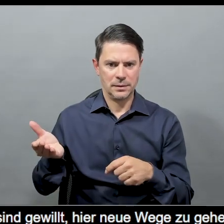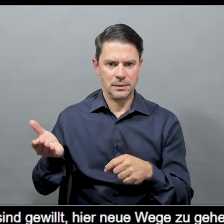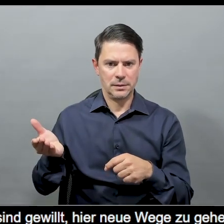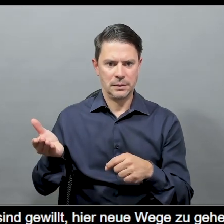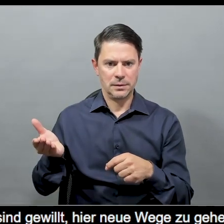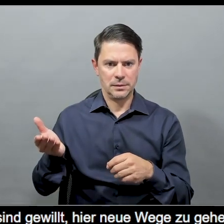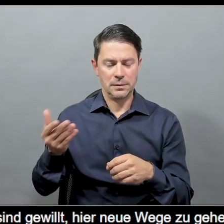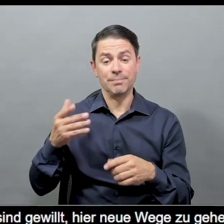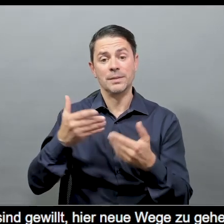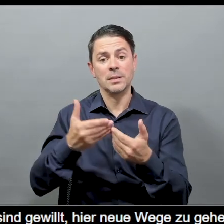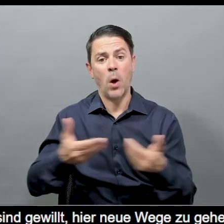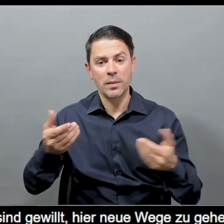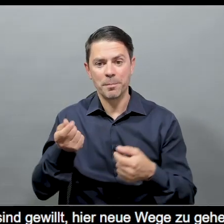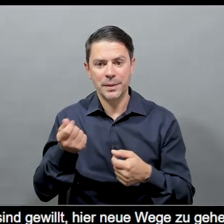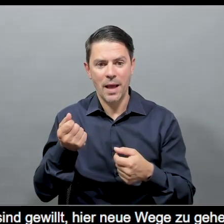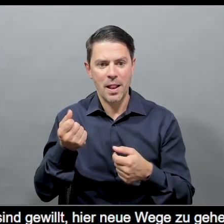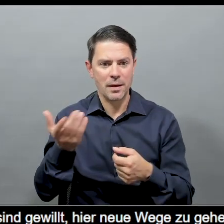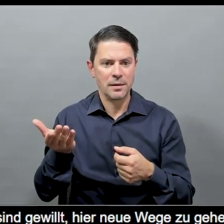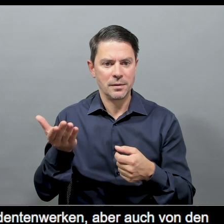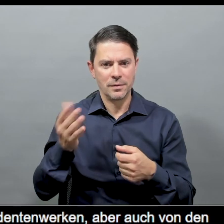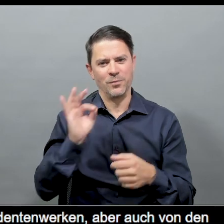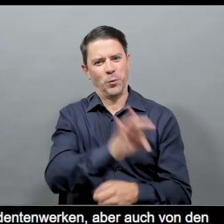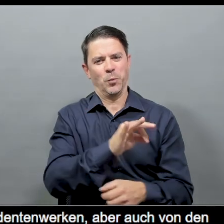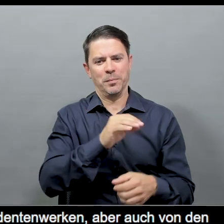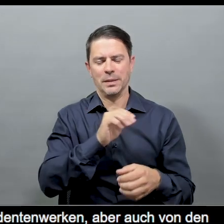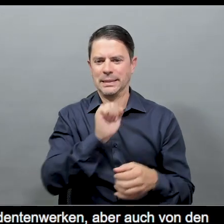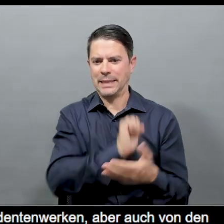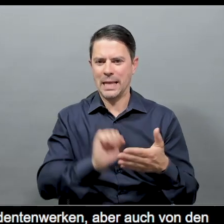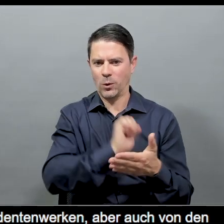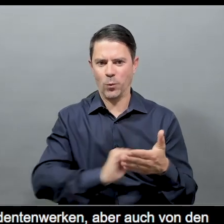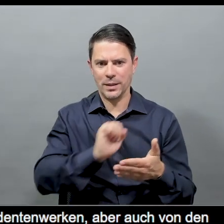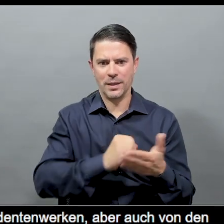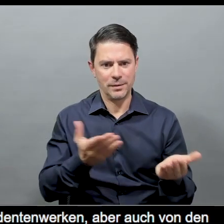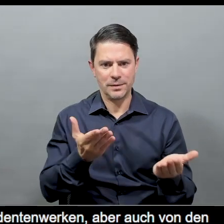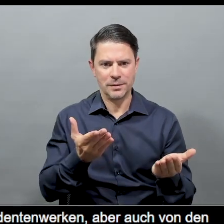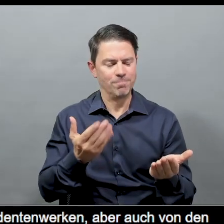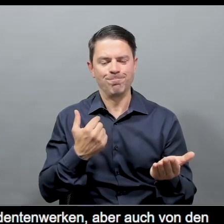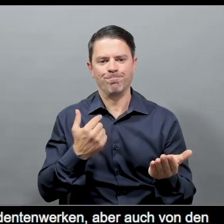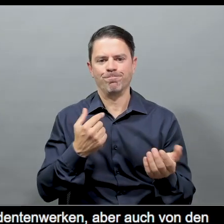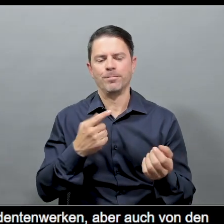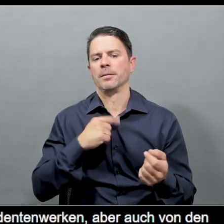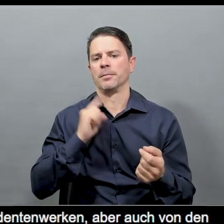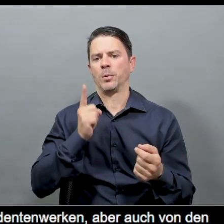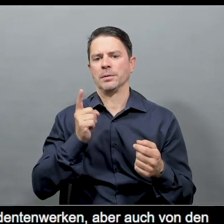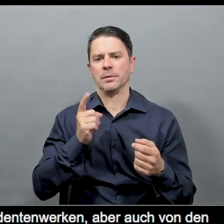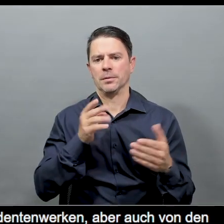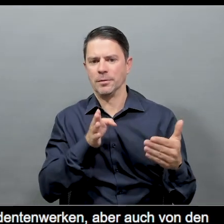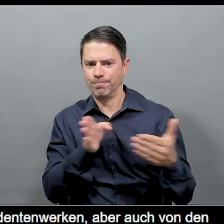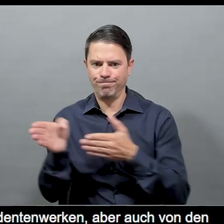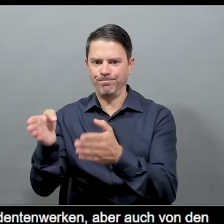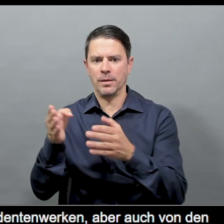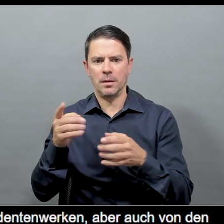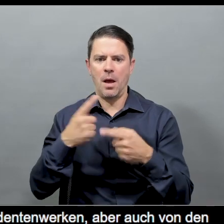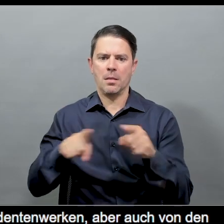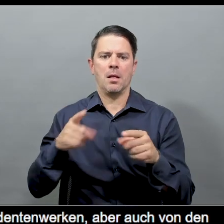wichtig, dass wir hier rasch eine Lösung finden. Und deswegen bin ich dem Kollegen Bernreiter und dem Bayerischen Kabinett sehr dankbar, dass es möglich war,